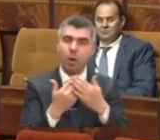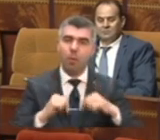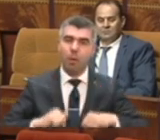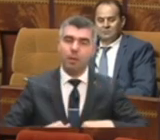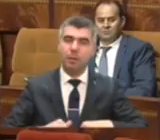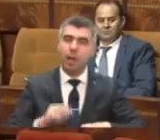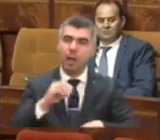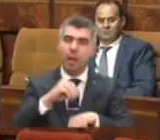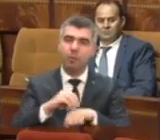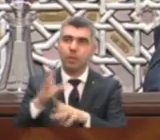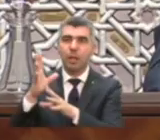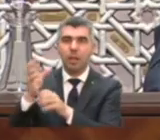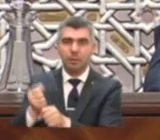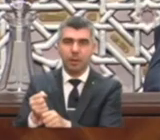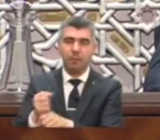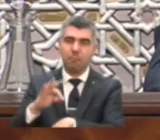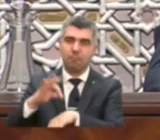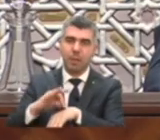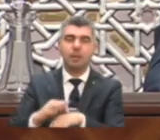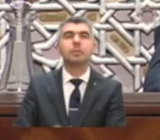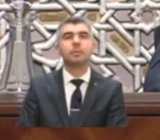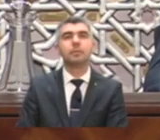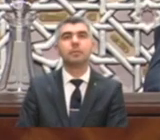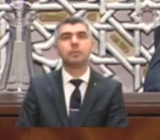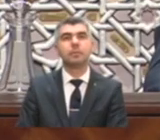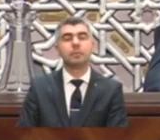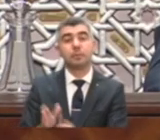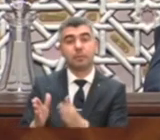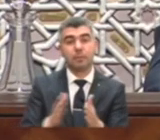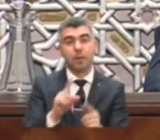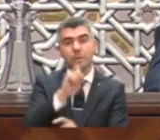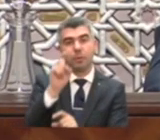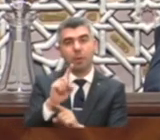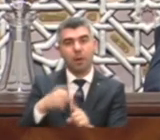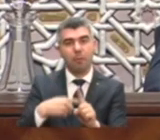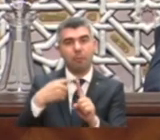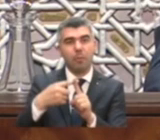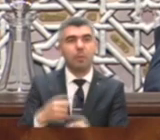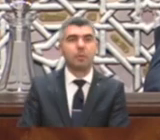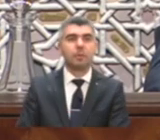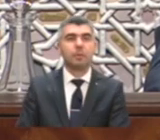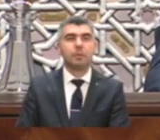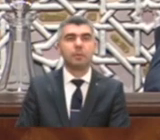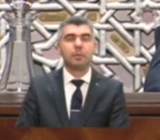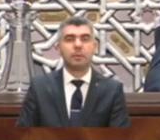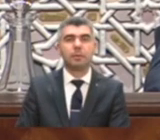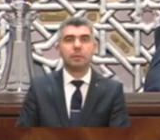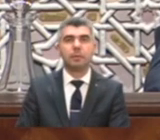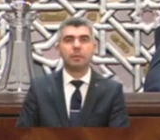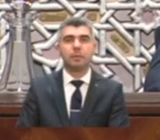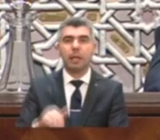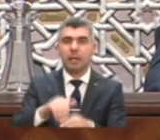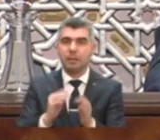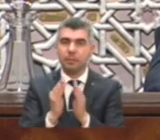لك مره ثانيه الشفاء العاجل. شكرا سيد النائب المحترم، هل من تعقيب اضافي؟ تفضل سيد النائب المحترم فريق العدالة